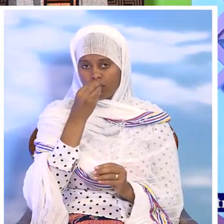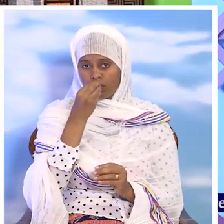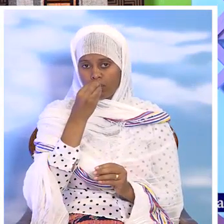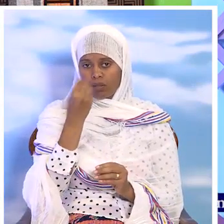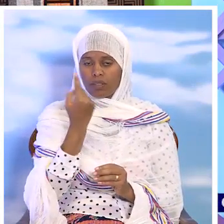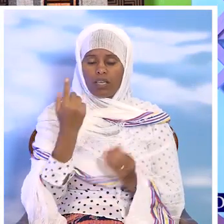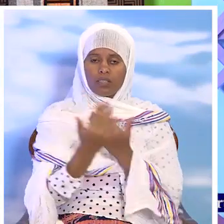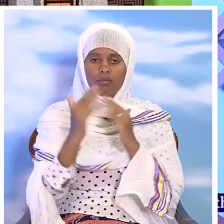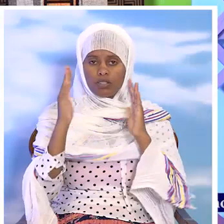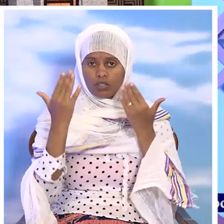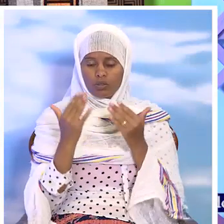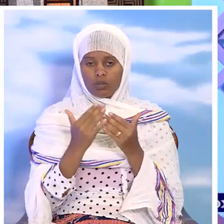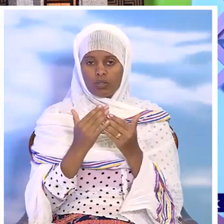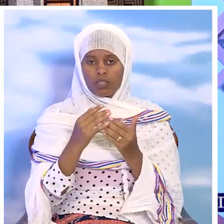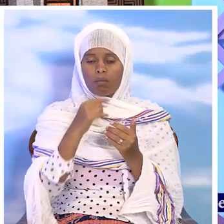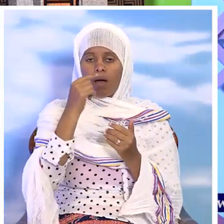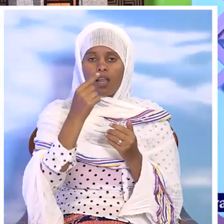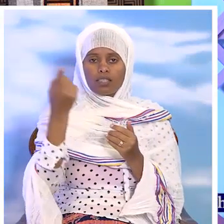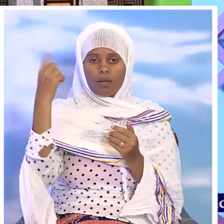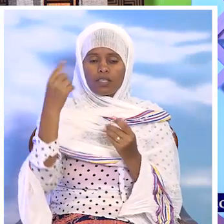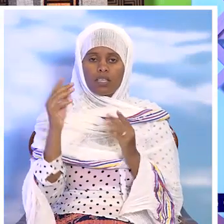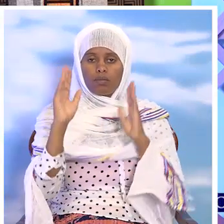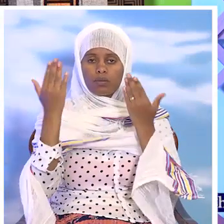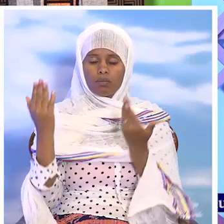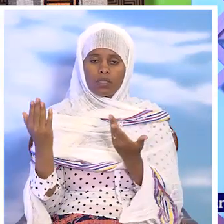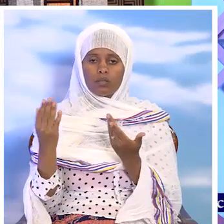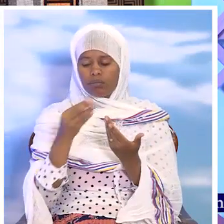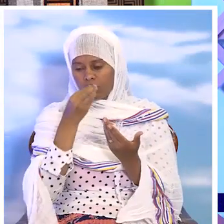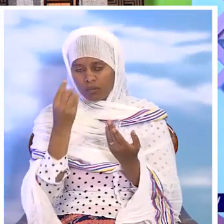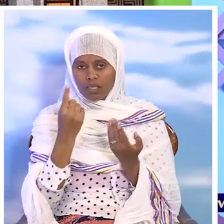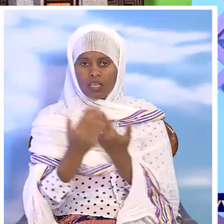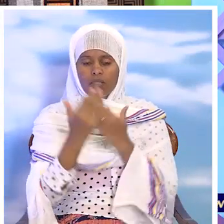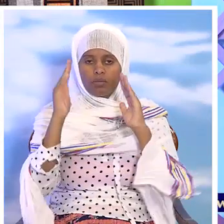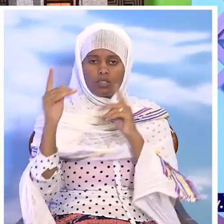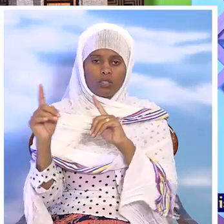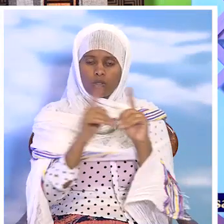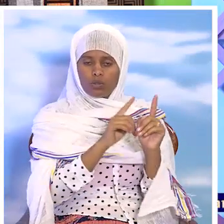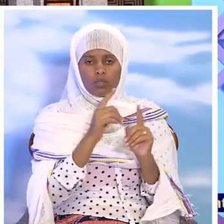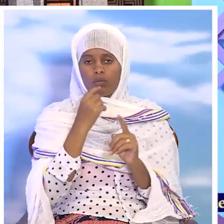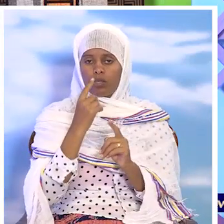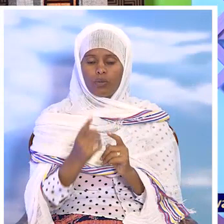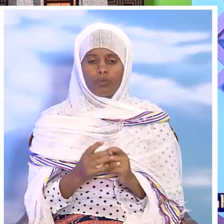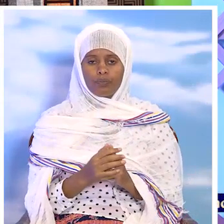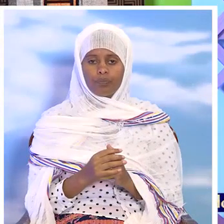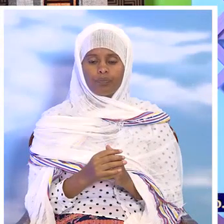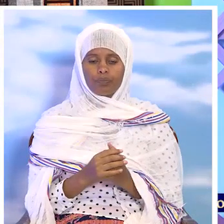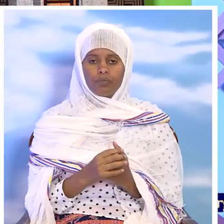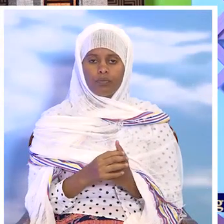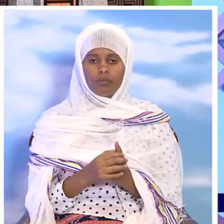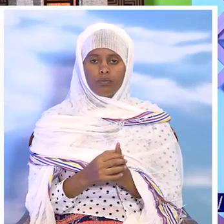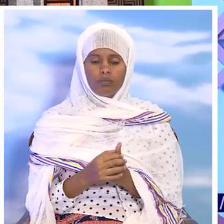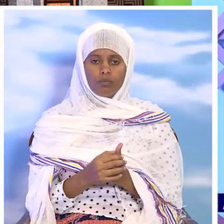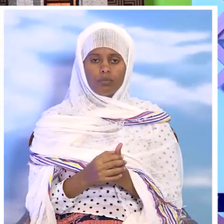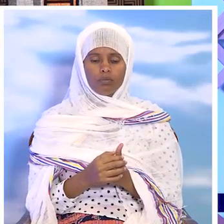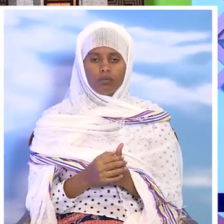ጥራይ ኣይነብርኒ ኢሉ በዚ ስዒርዎ ማለት እዩ። ኣብቲ ካልአይቲ ድማ ወእምዚ ነስኦ ዲያብሎስ ውስተ ሃገር ቅድስ ዋይረጎ ውስተ ማይ ቤተ መቅደስ